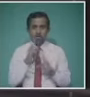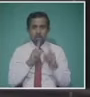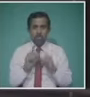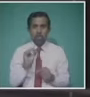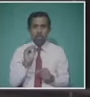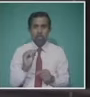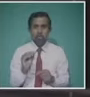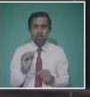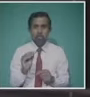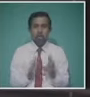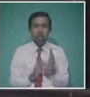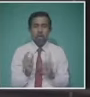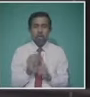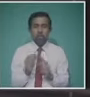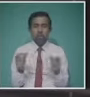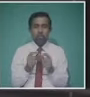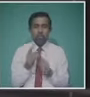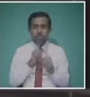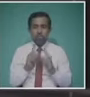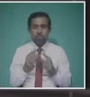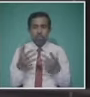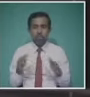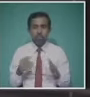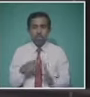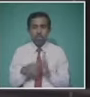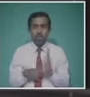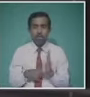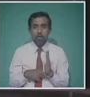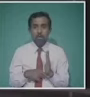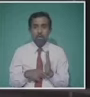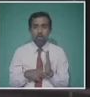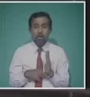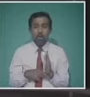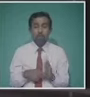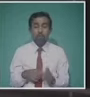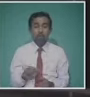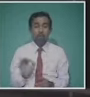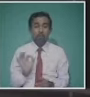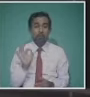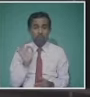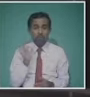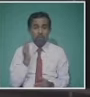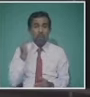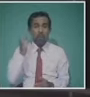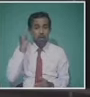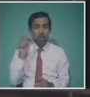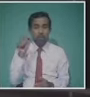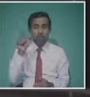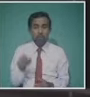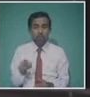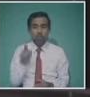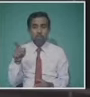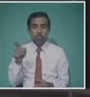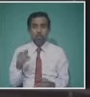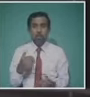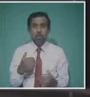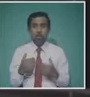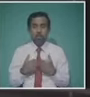ඒ ඇමතිතුමාත් එක්ක කතා කරලා අපේ රටට විදිශ්‍යමය ගැන මේ රත්තරන් කාන්තාවන්ට අපි